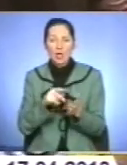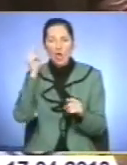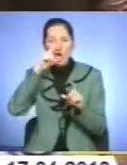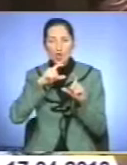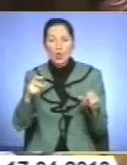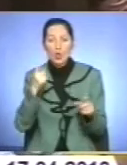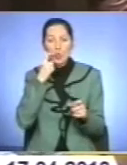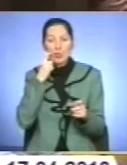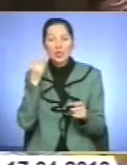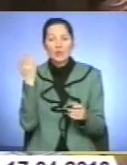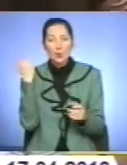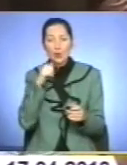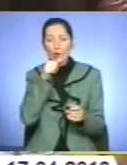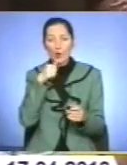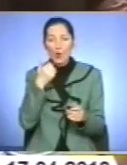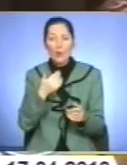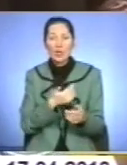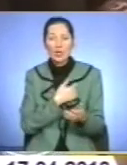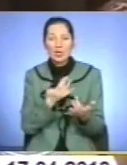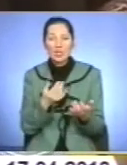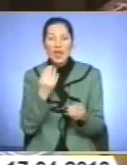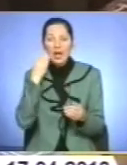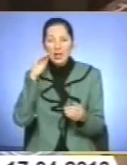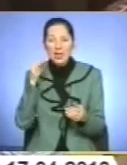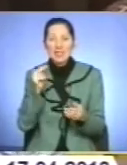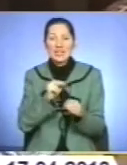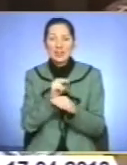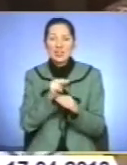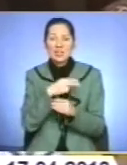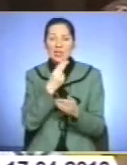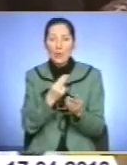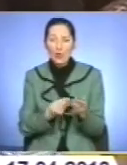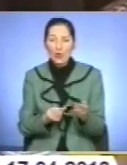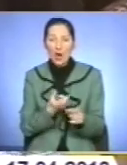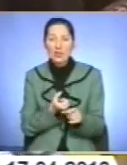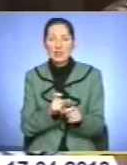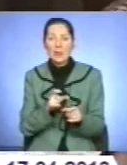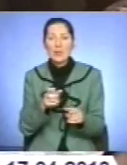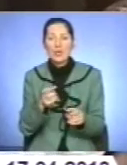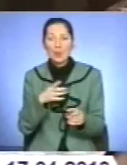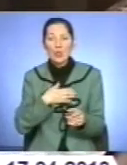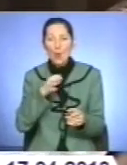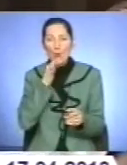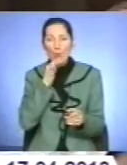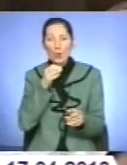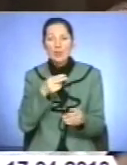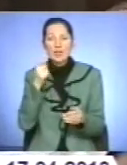писанкарства ще минулого року, але я хотіла ще краще навчитись малювати. Саме більше мені подобаються